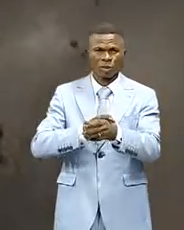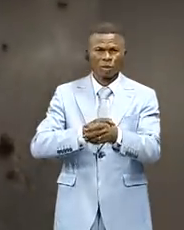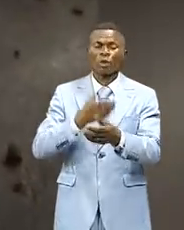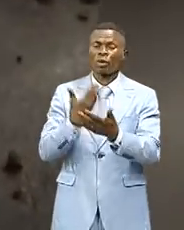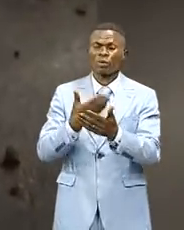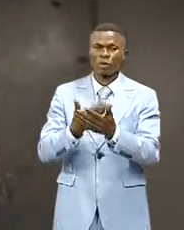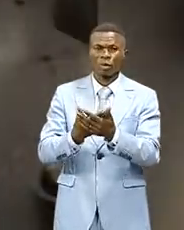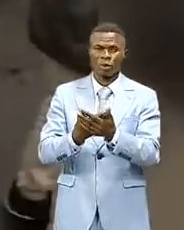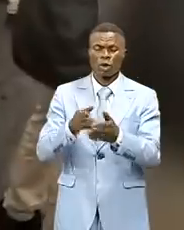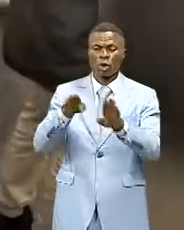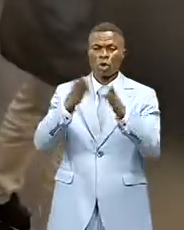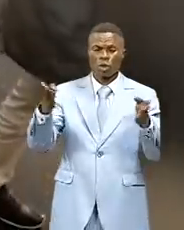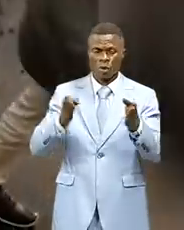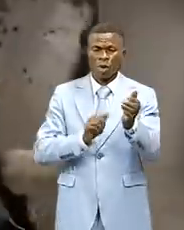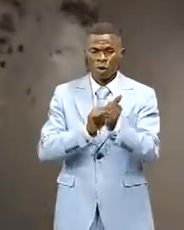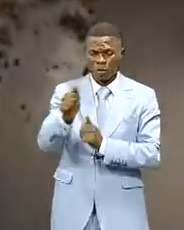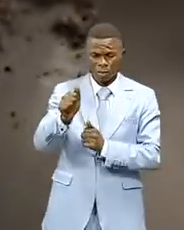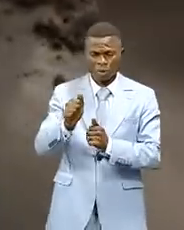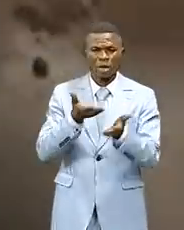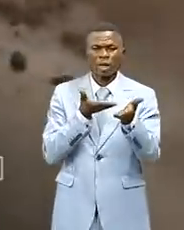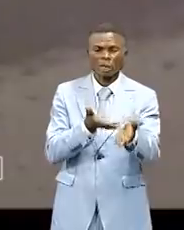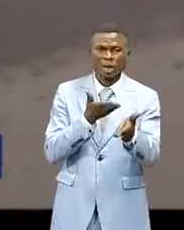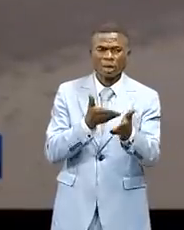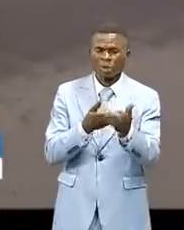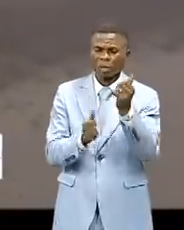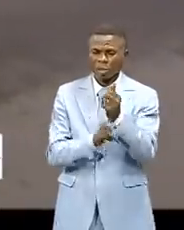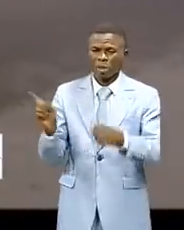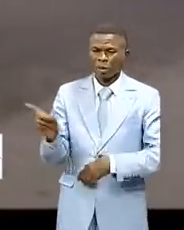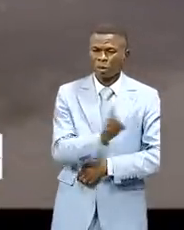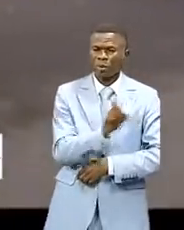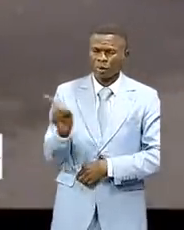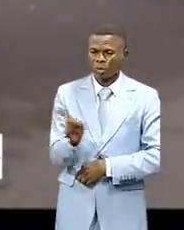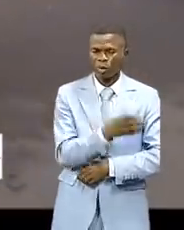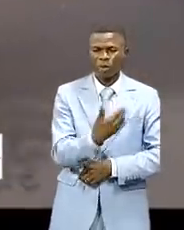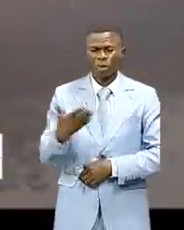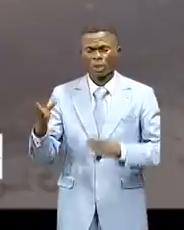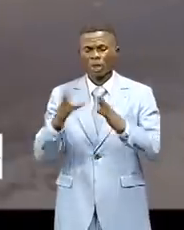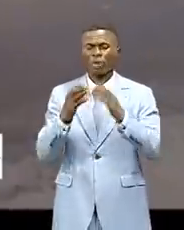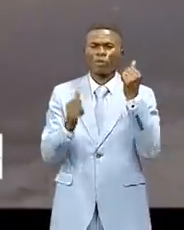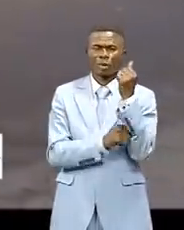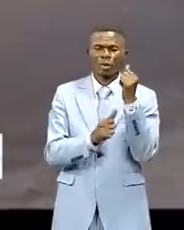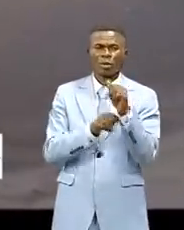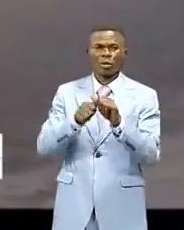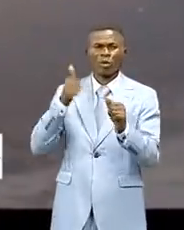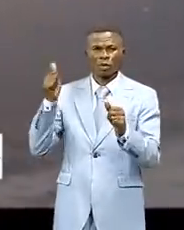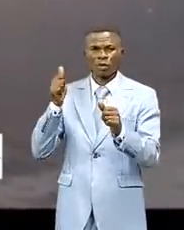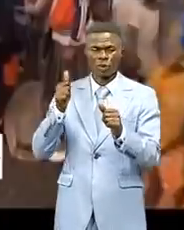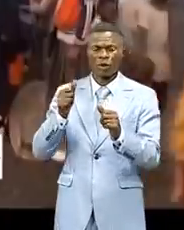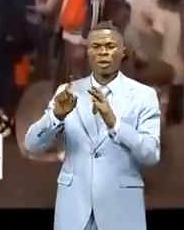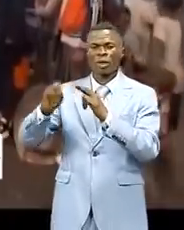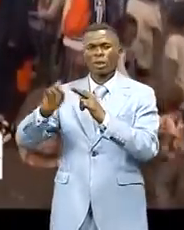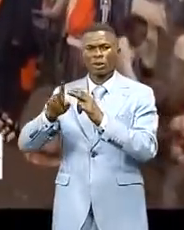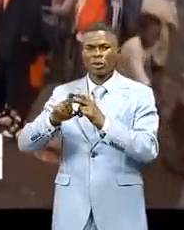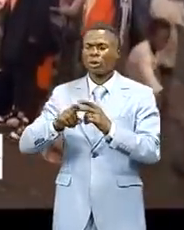la réouverture du trafic pourra faciliter la circulation des biens et des personnes pour éviter l'asphyxié et la